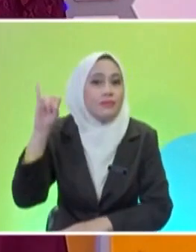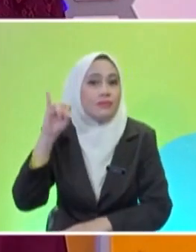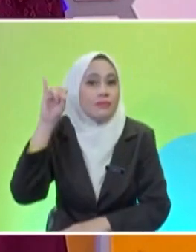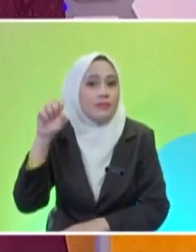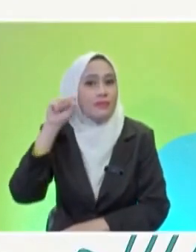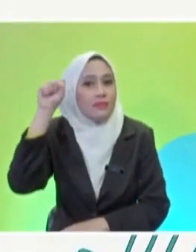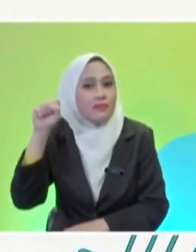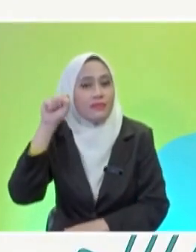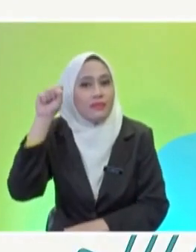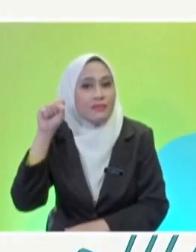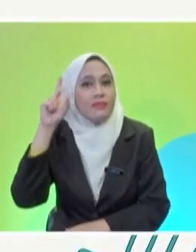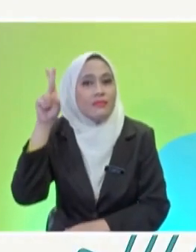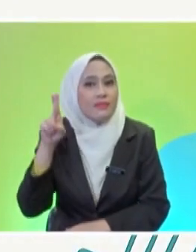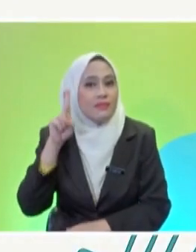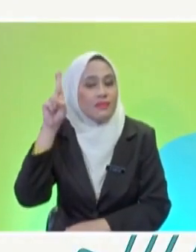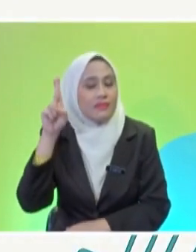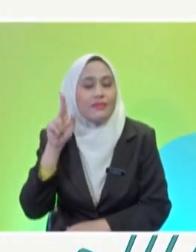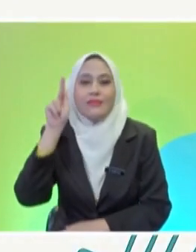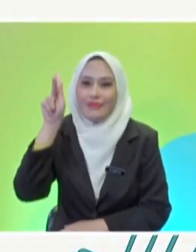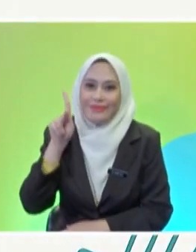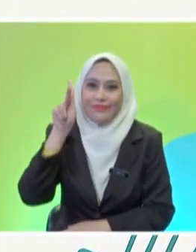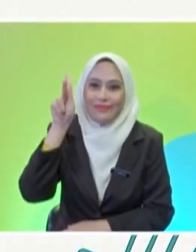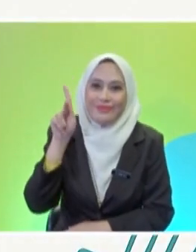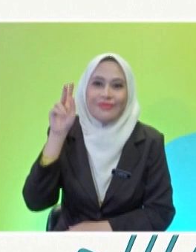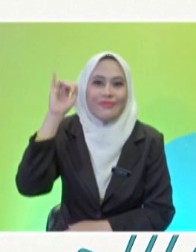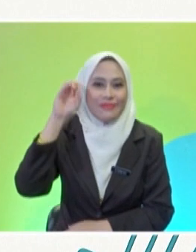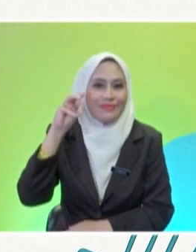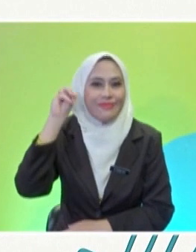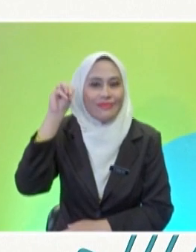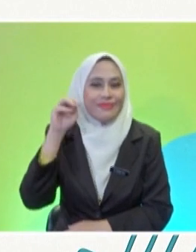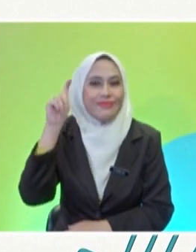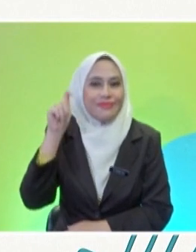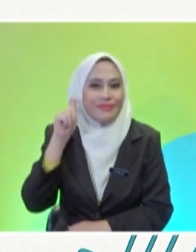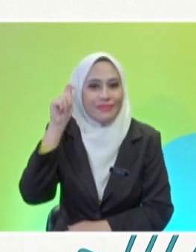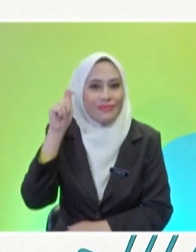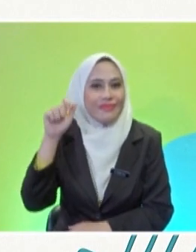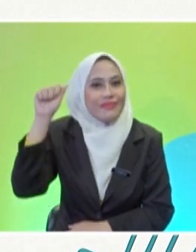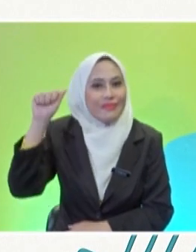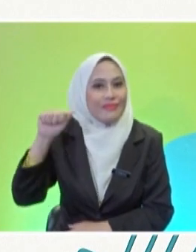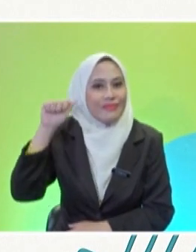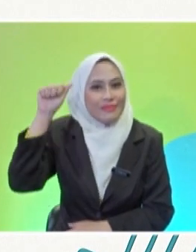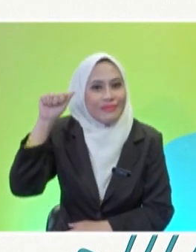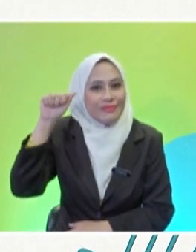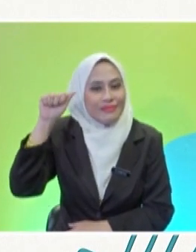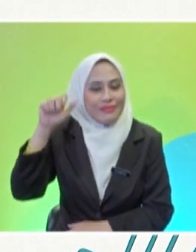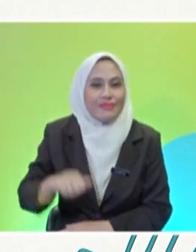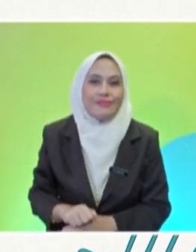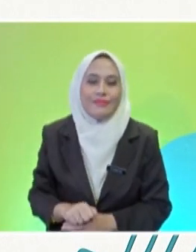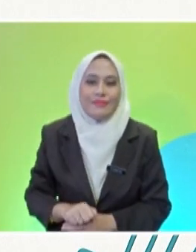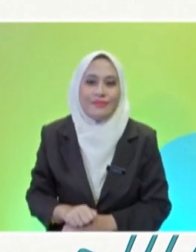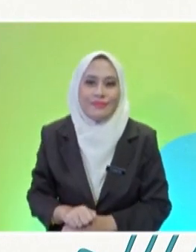Isnin, Selasa, Rabu, Kamis, Jumaat, Sabtu,